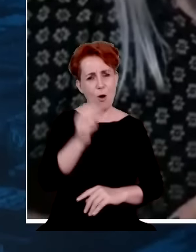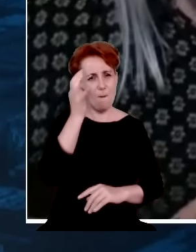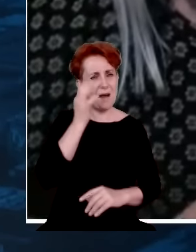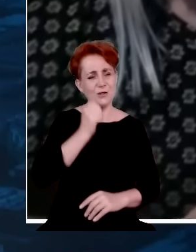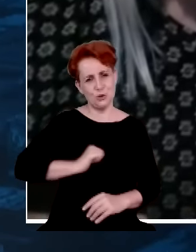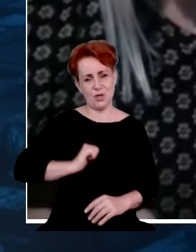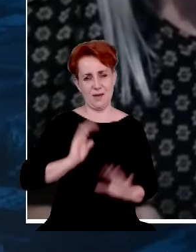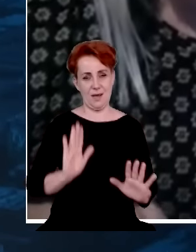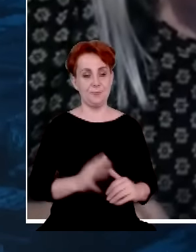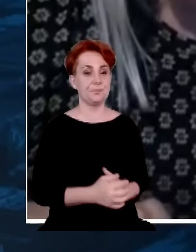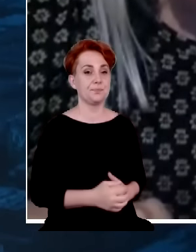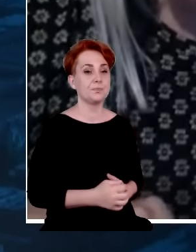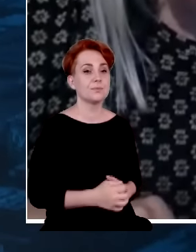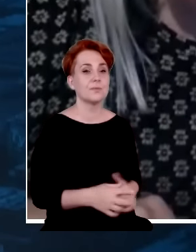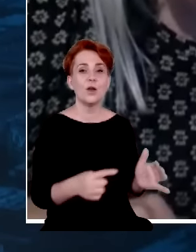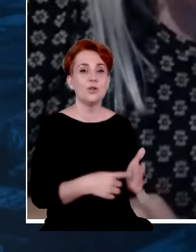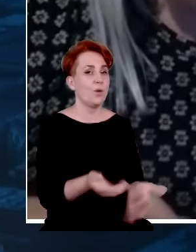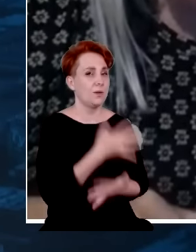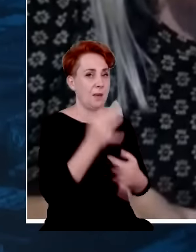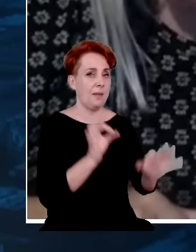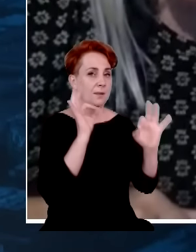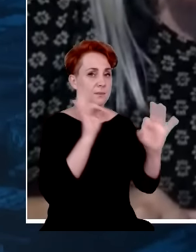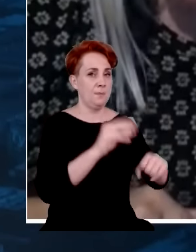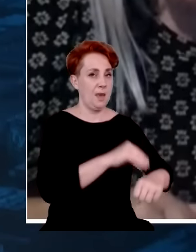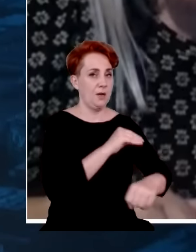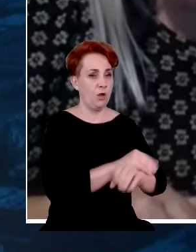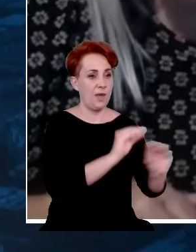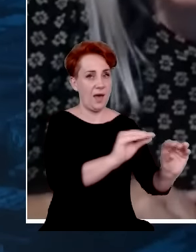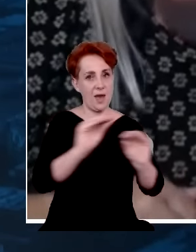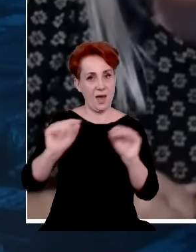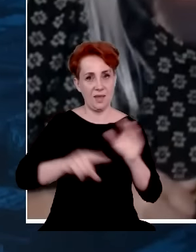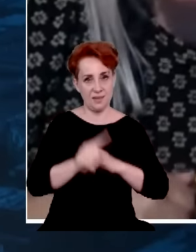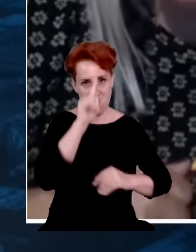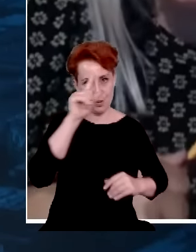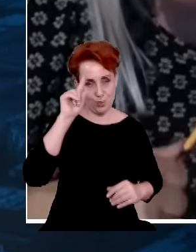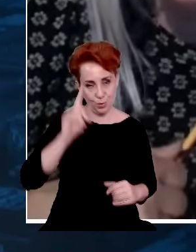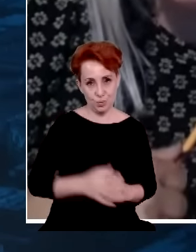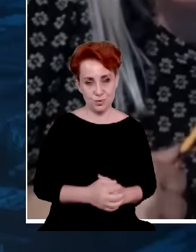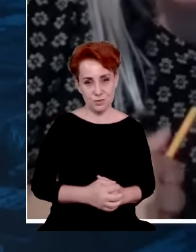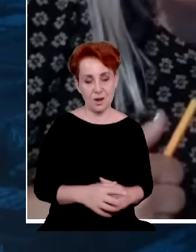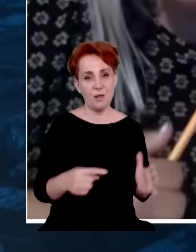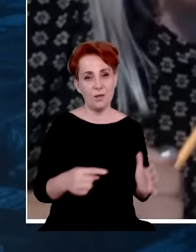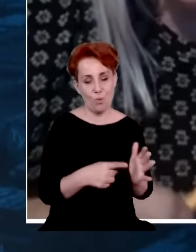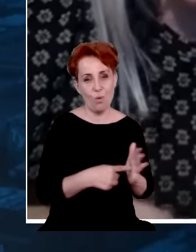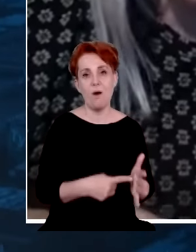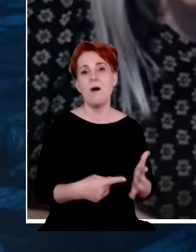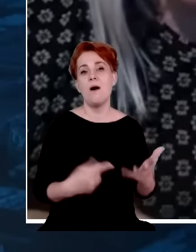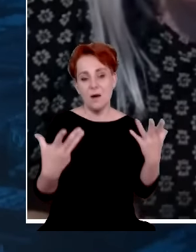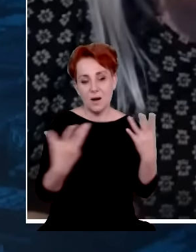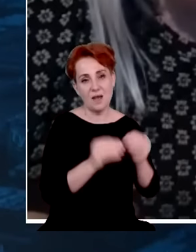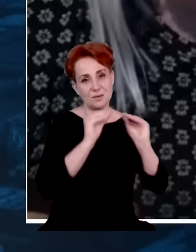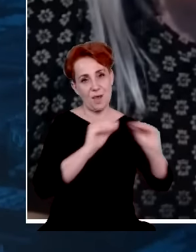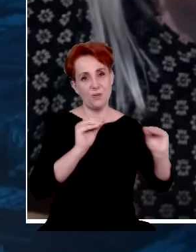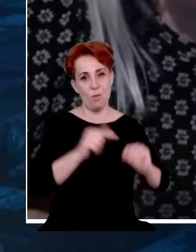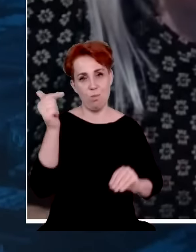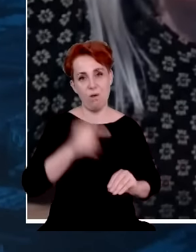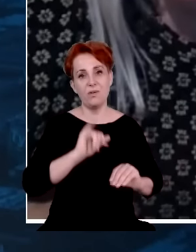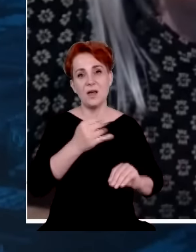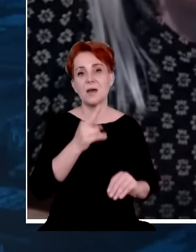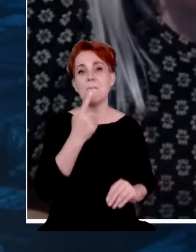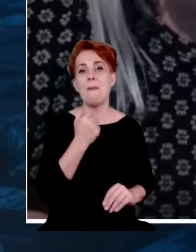proszę najlepsza metoda żeby ludzi edukować ale tym razem powina iś edukacja ty mało mamy